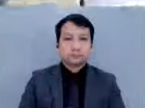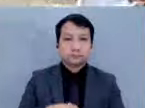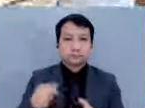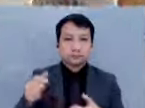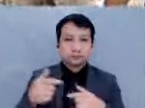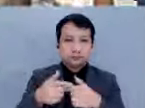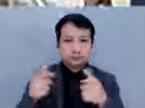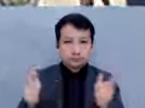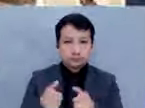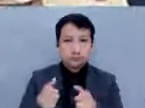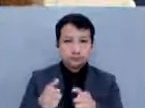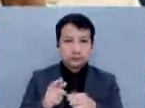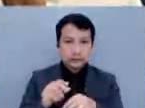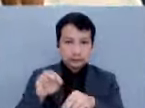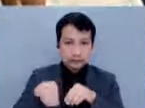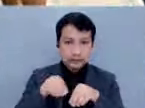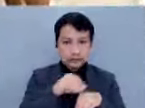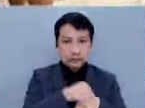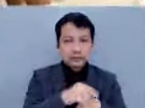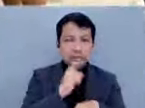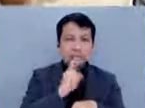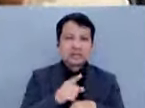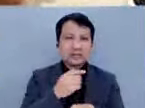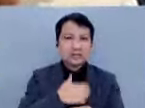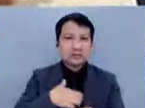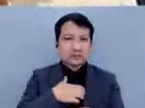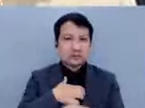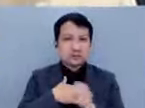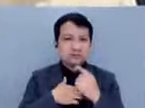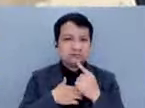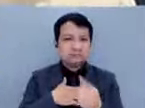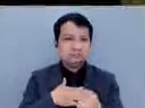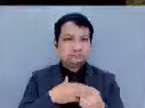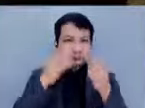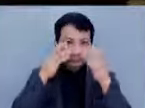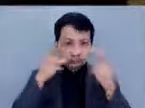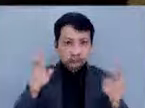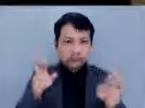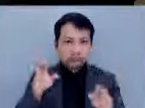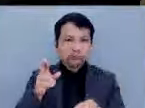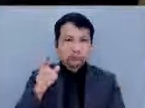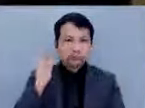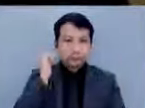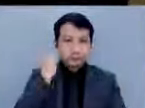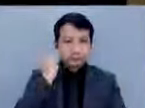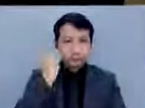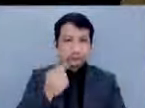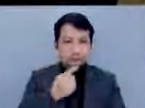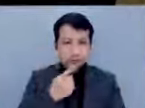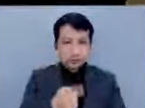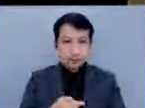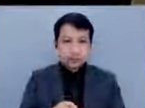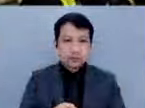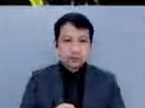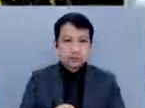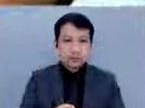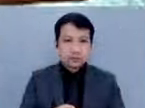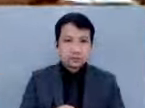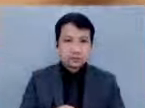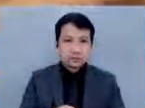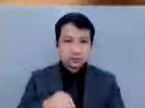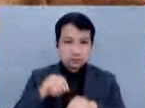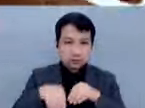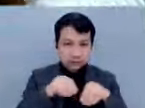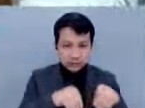ng mga pananim, hirit ng inirereklamo. Si Mayor Belmonte, nagsabi siya, urban farming. Opo.